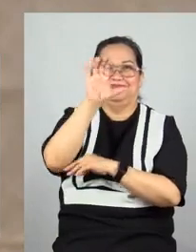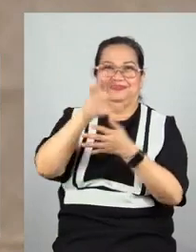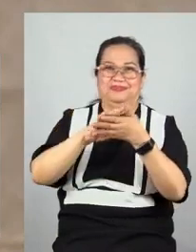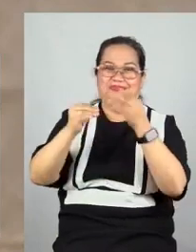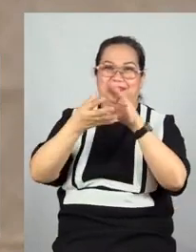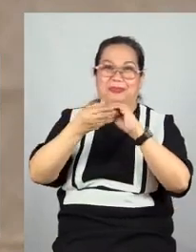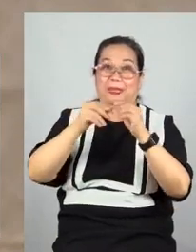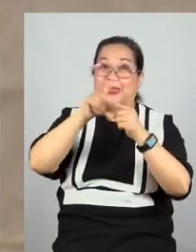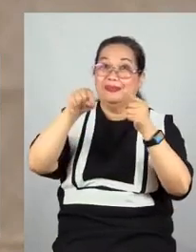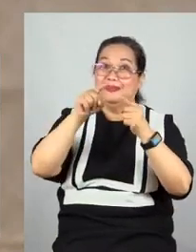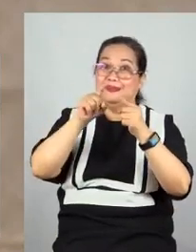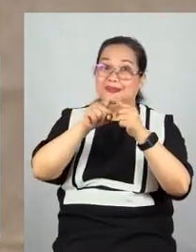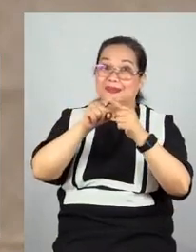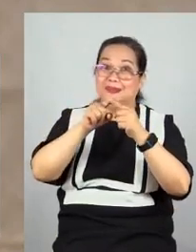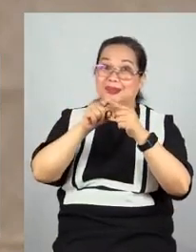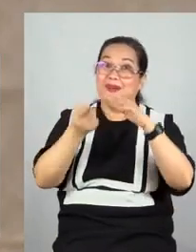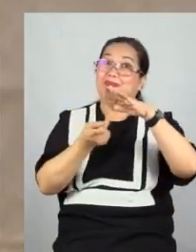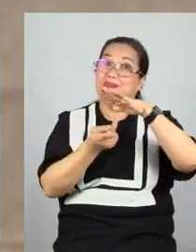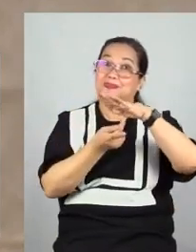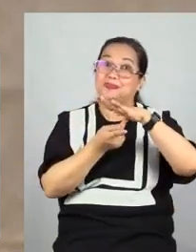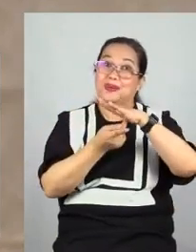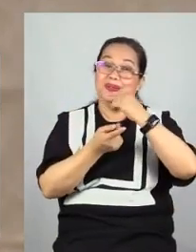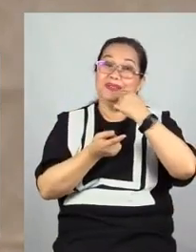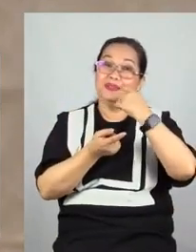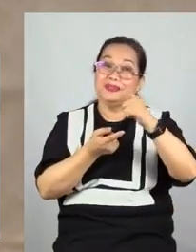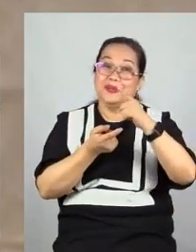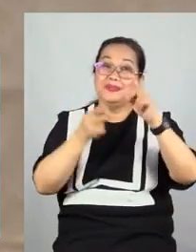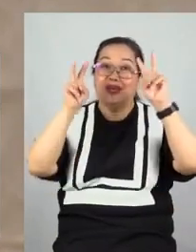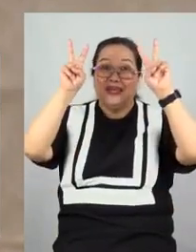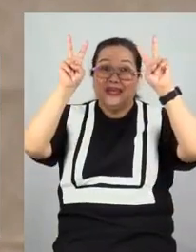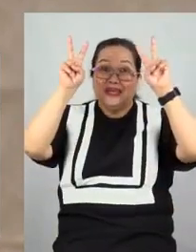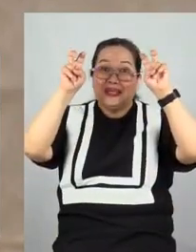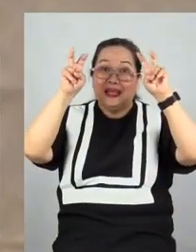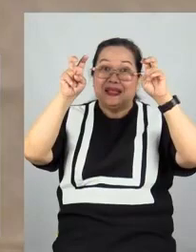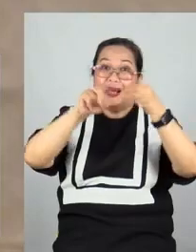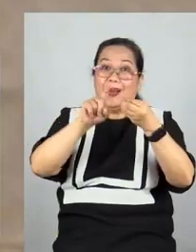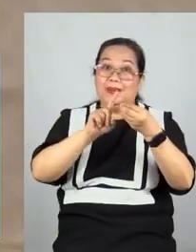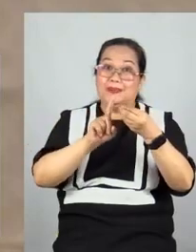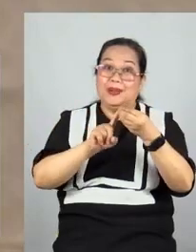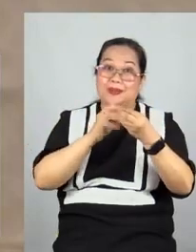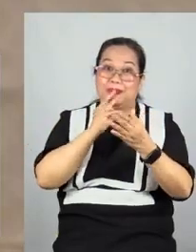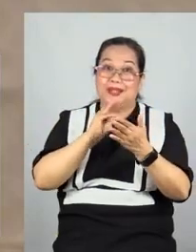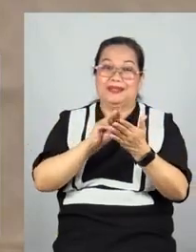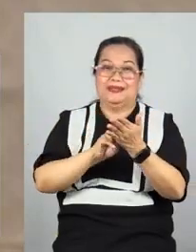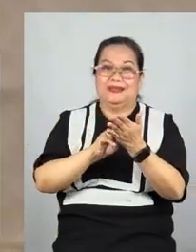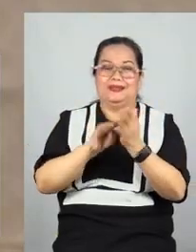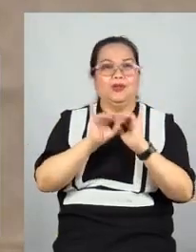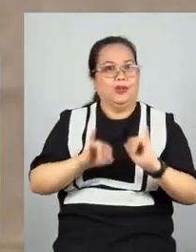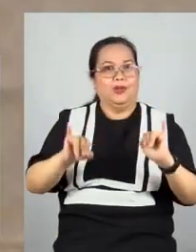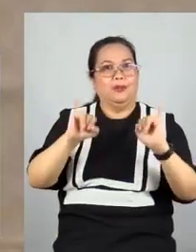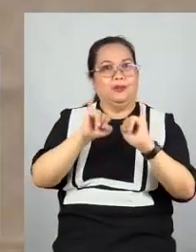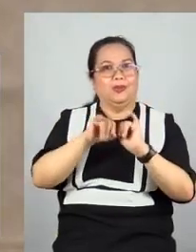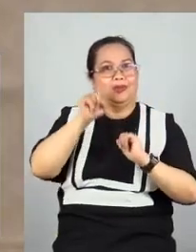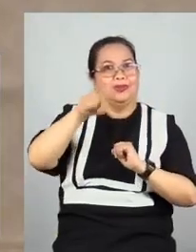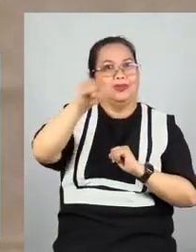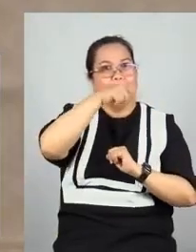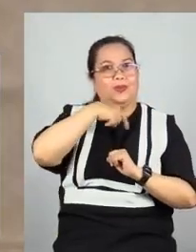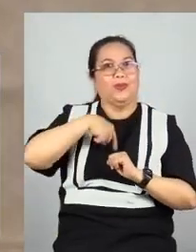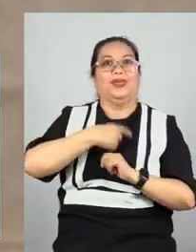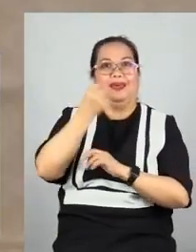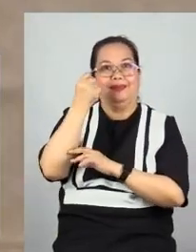At nung binigay ito ni Apostol Pablo, ang konteksto po ng passage, ay importante na maunawaan natin.